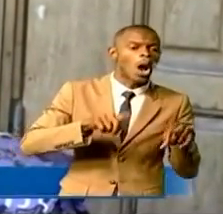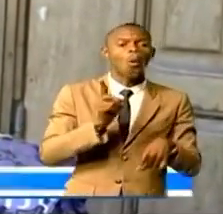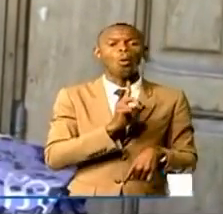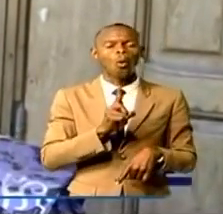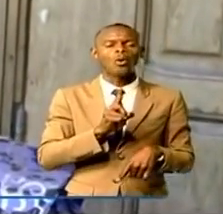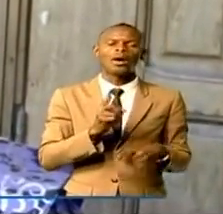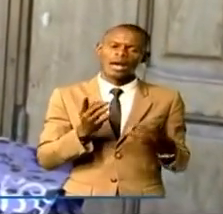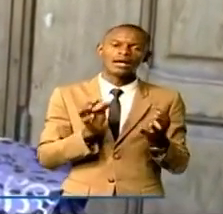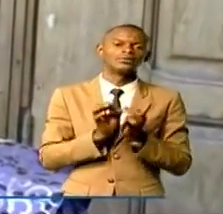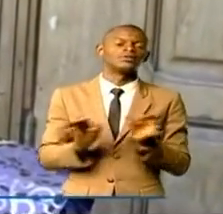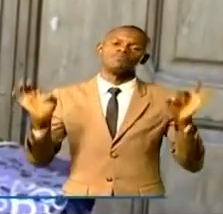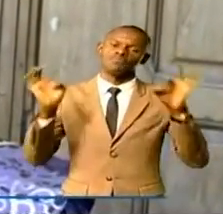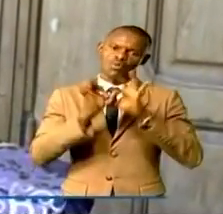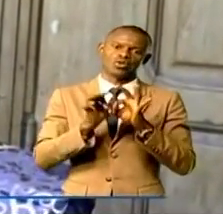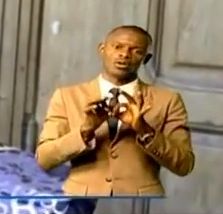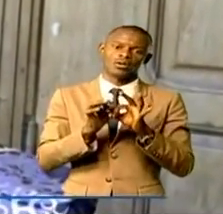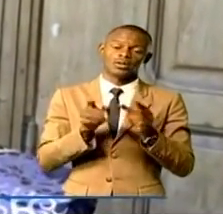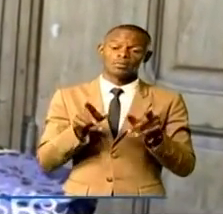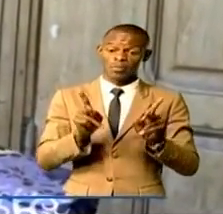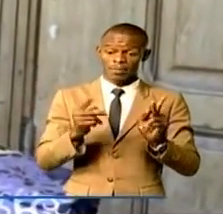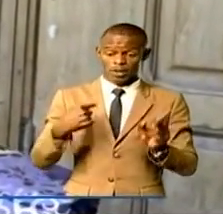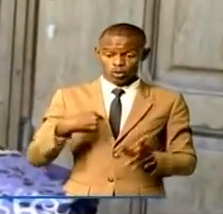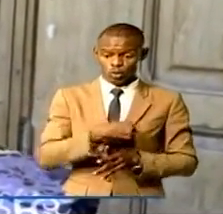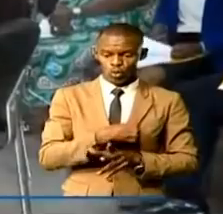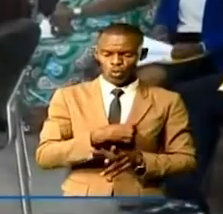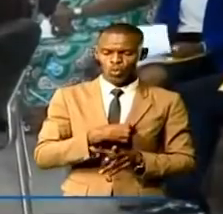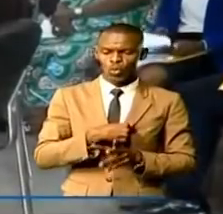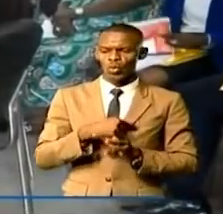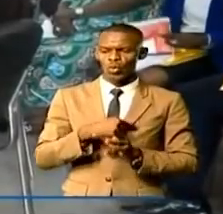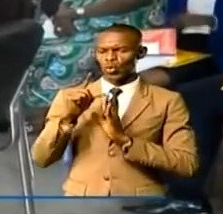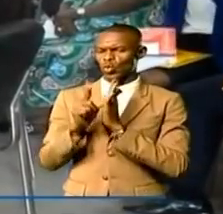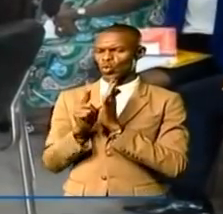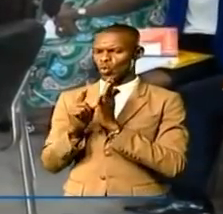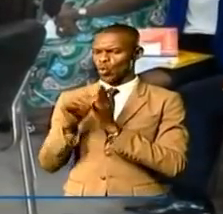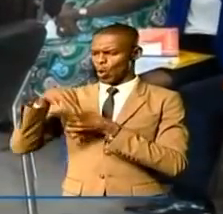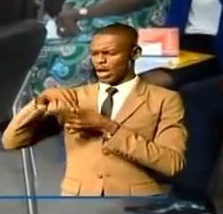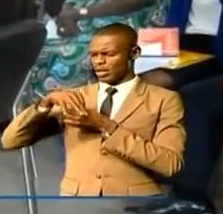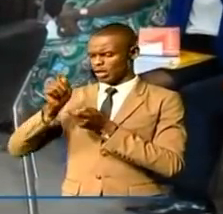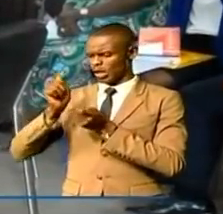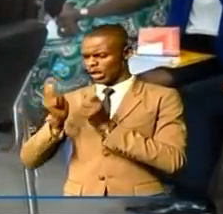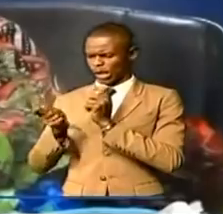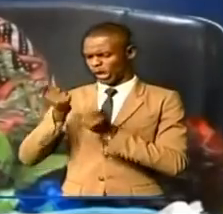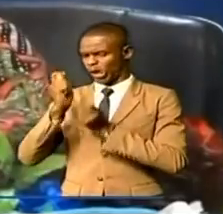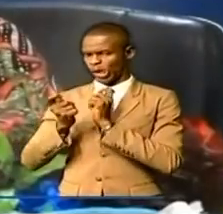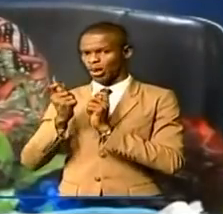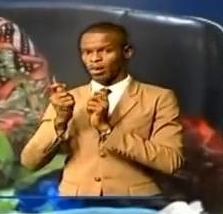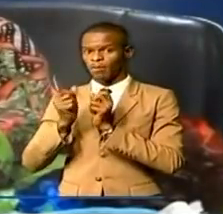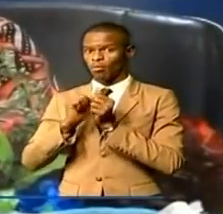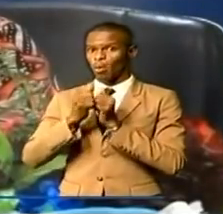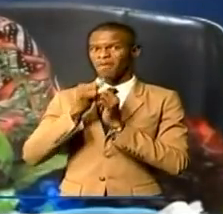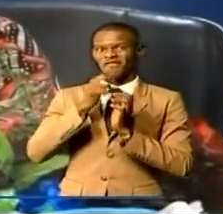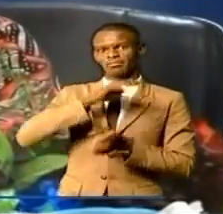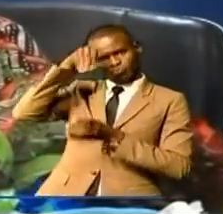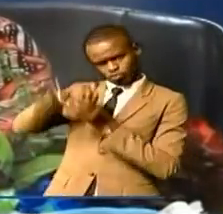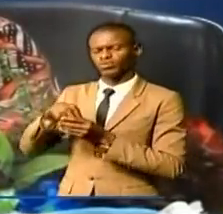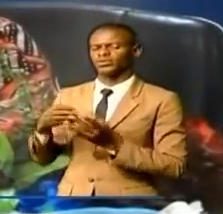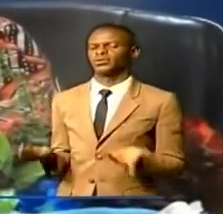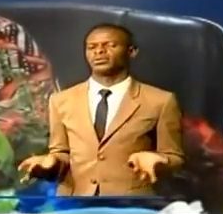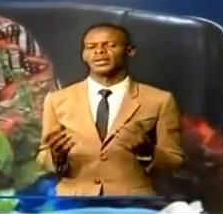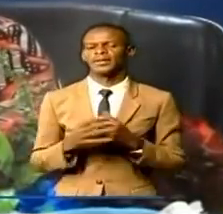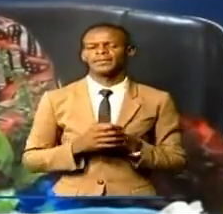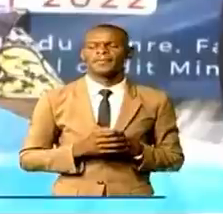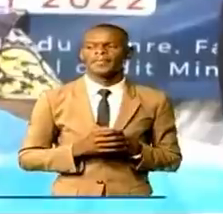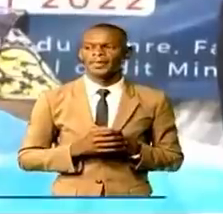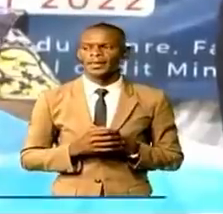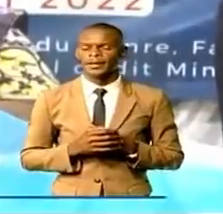l'accompagnement de la loi électorale soit prise en compte. Pour sa part, Mme Catherine Odimba a mis l'accent sur les leçons apprises